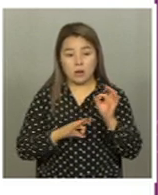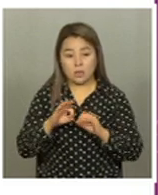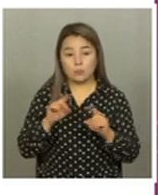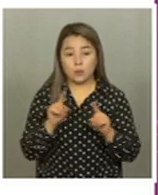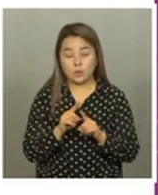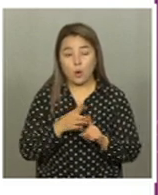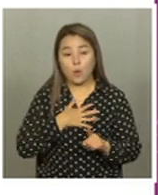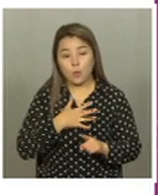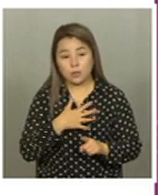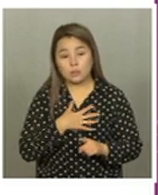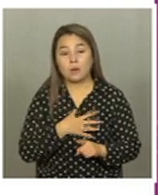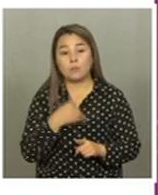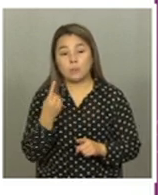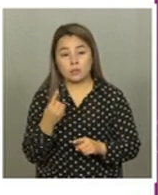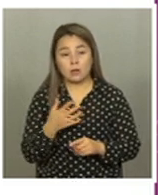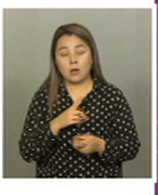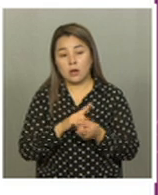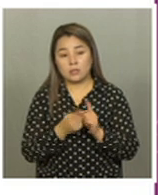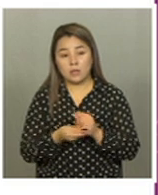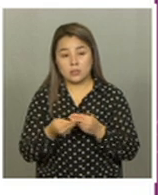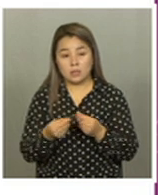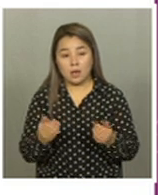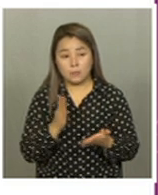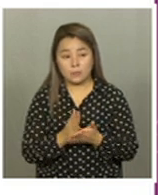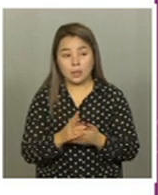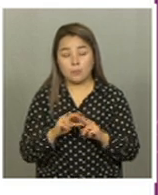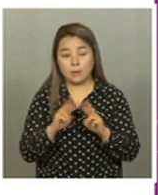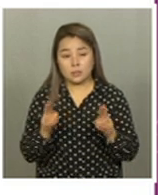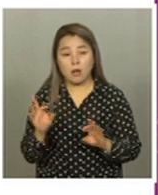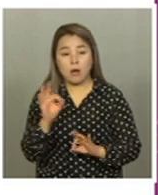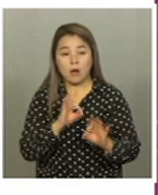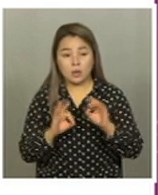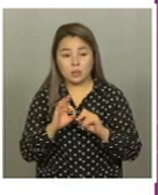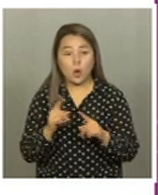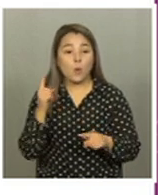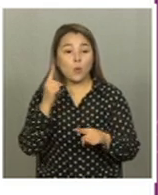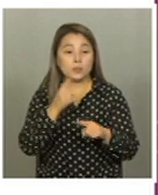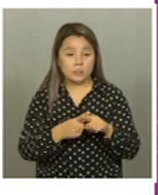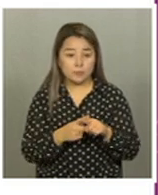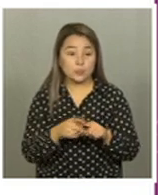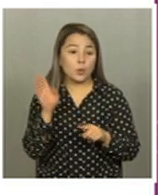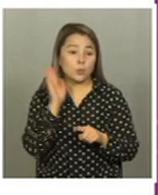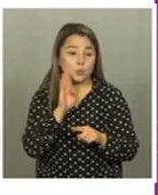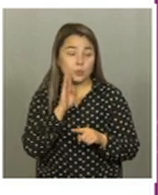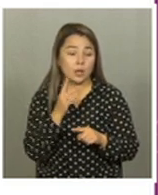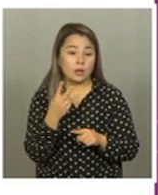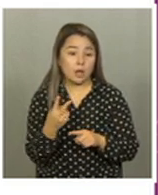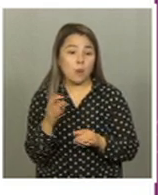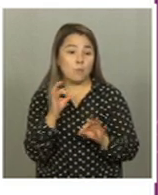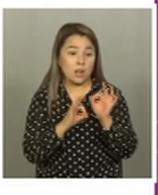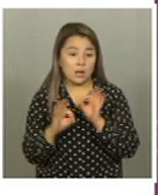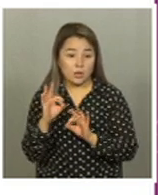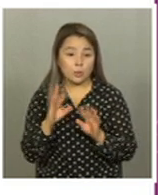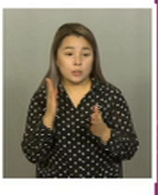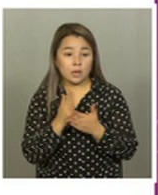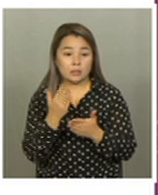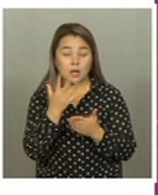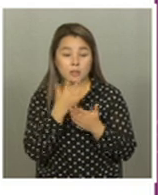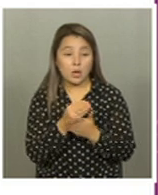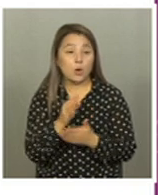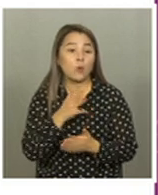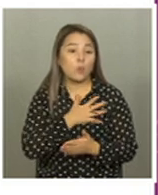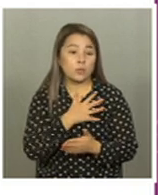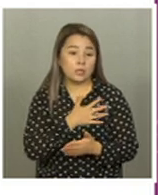бір атомына ыдырайды. Бірдей атомдар бір-бірмен қосылып, сутектің екі молекуласы және оттектің